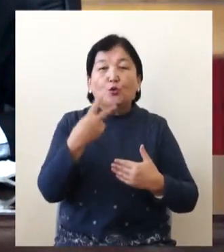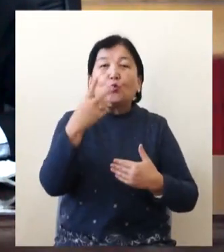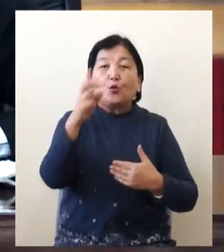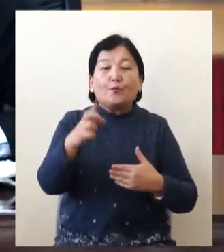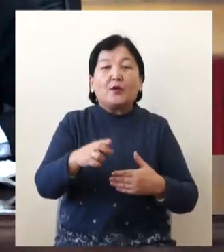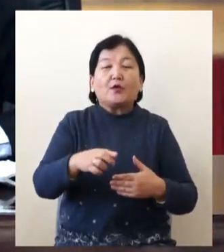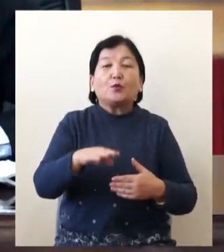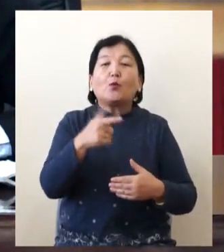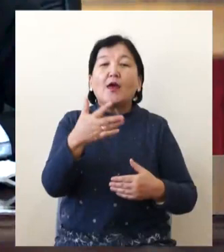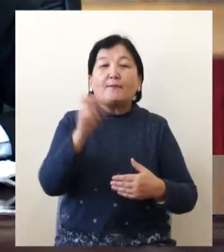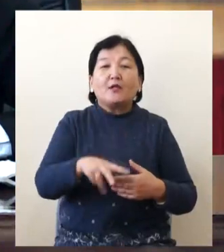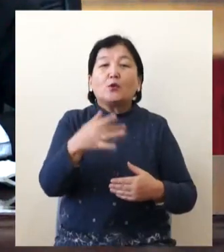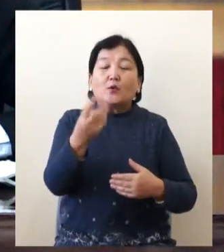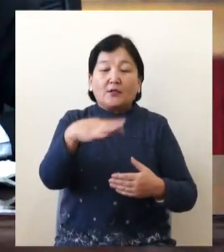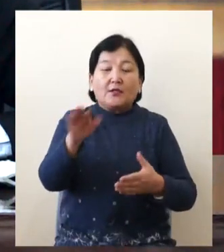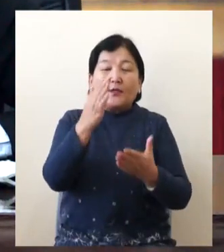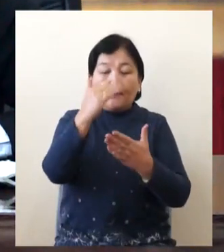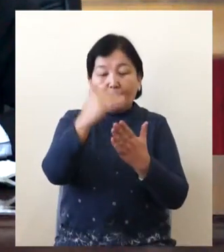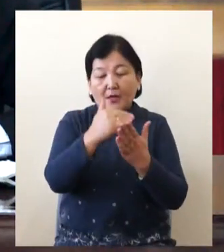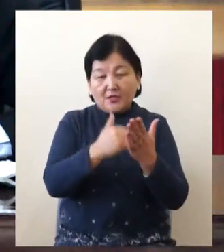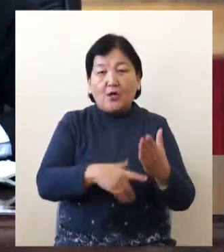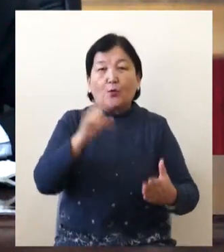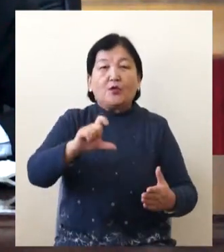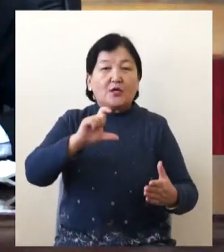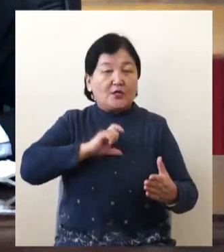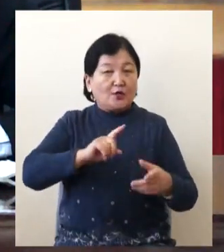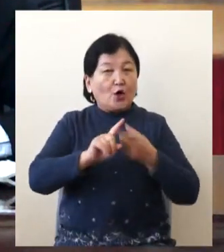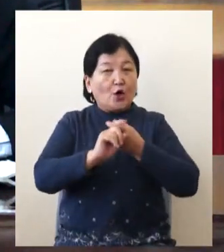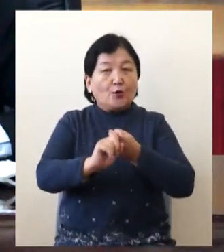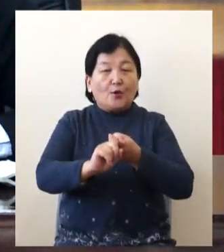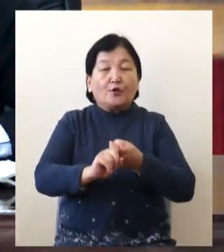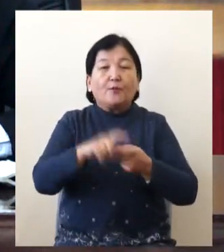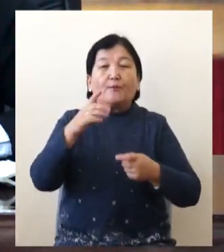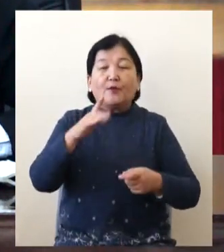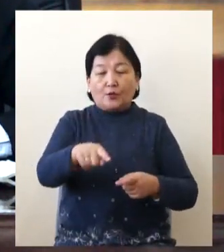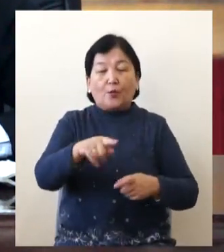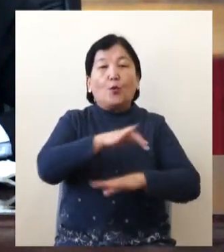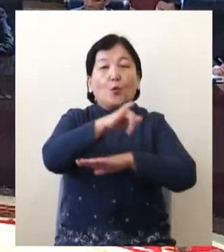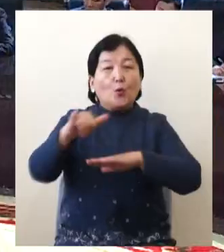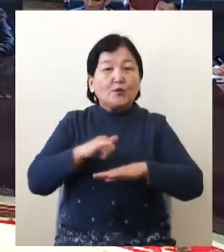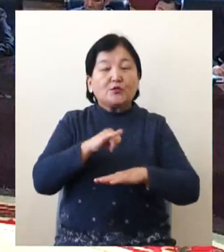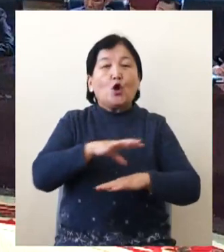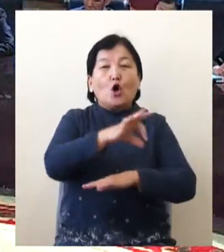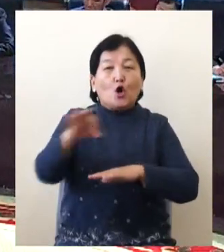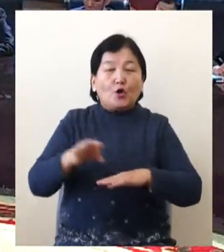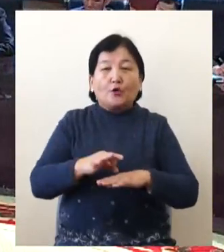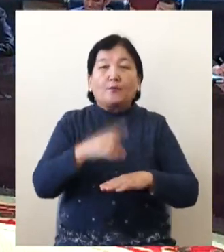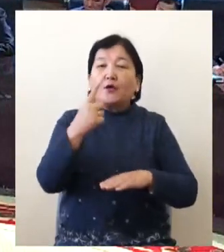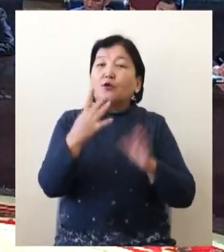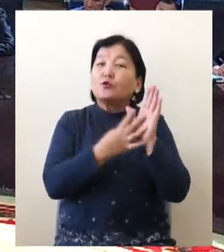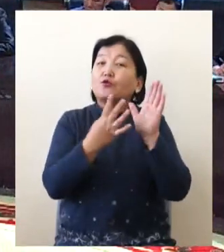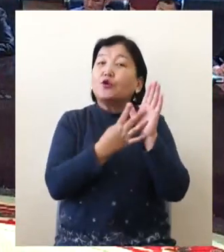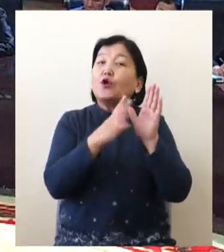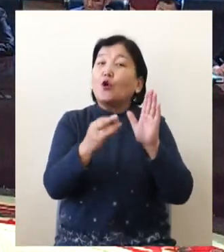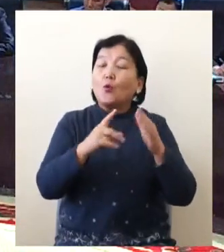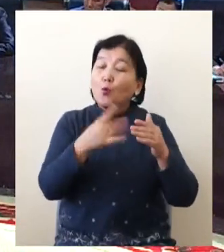заалтууд. Ялангуяа хүний үг хэлэх хэрэг чөлөө, энэ төр бол ердөөсөө энэ улс орно. Сая 90 он болтол бийлэгдэхгүй